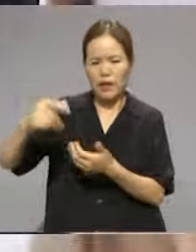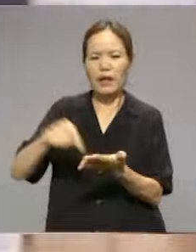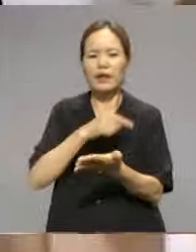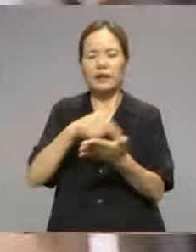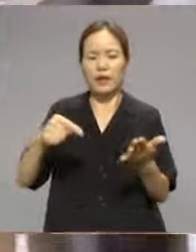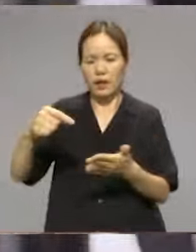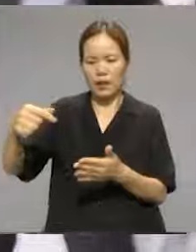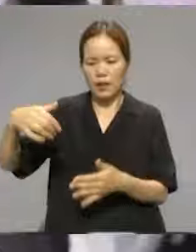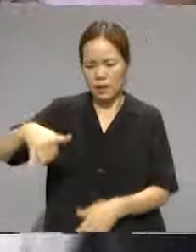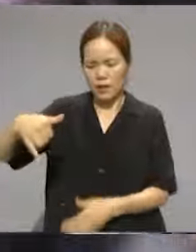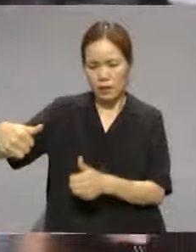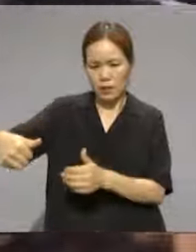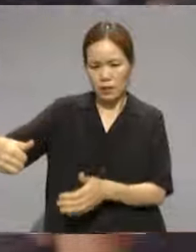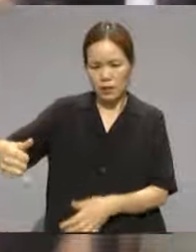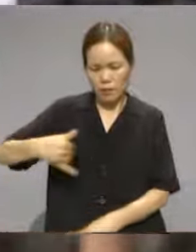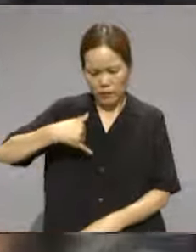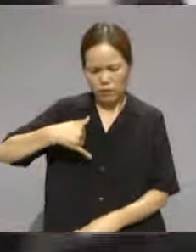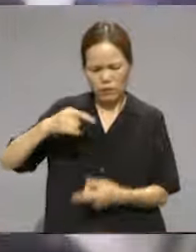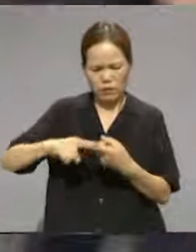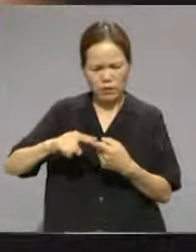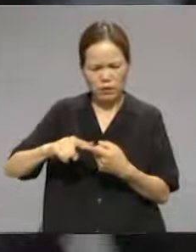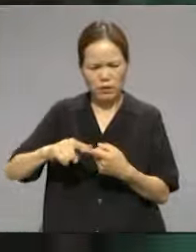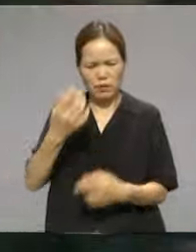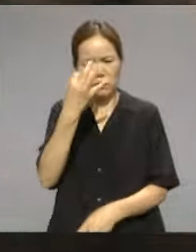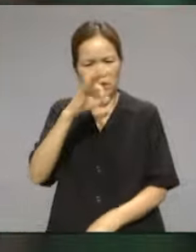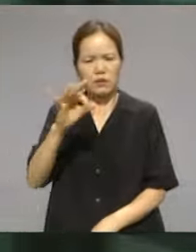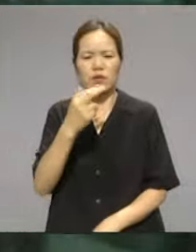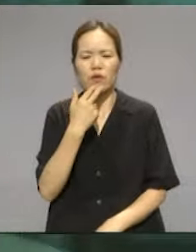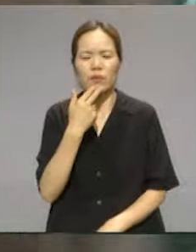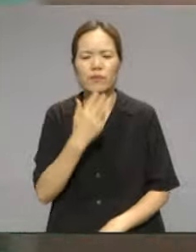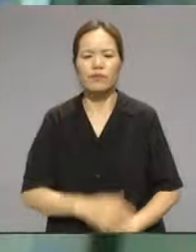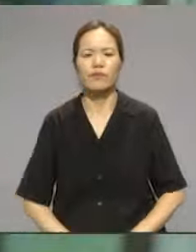금품을 받은 혐의가 인정되지 않는다고 판단한 겁니다.